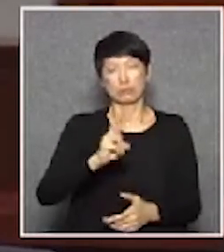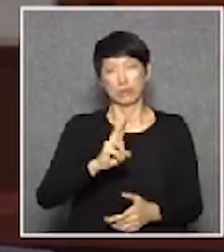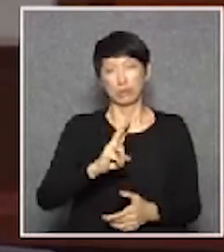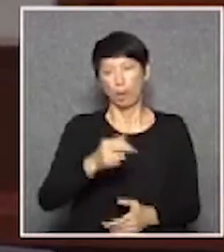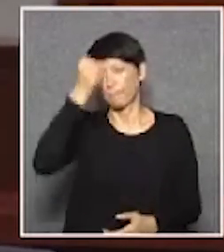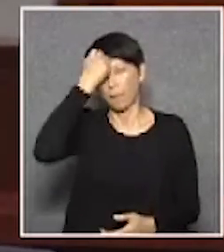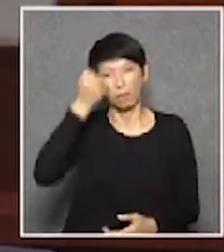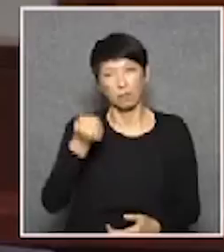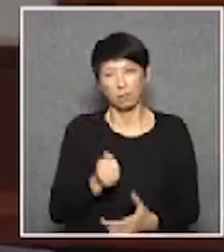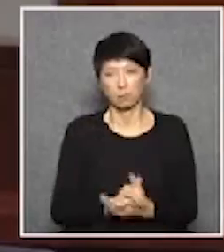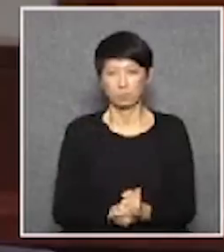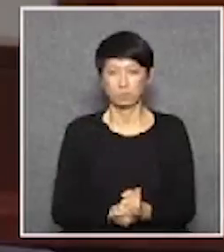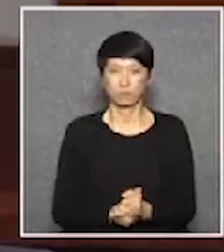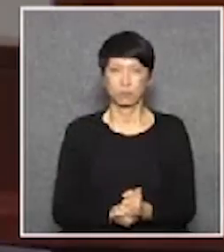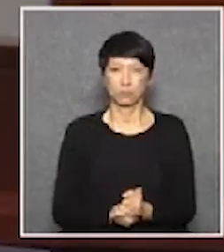愚蠢呢？